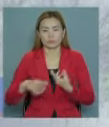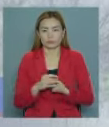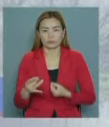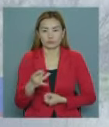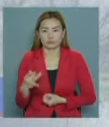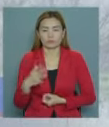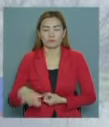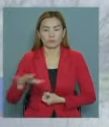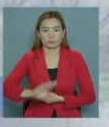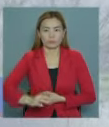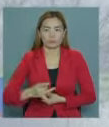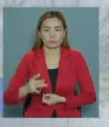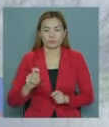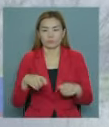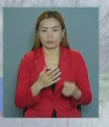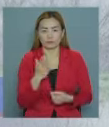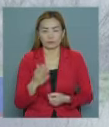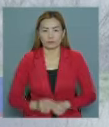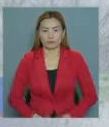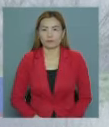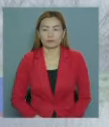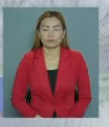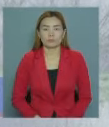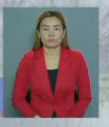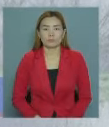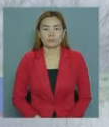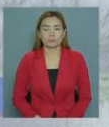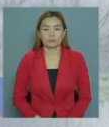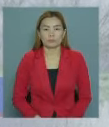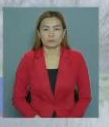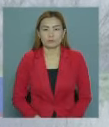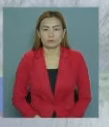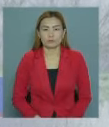ауданда орналасқан мекемелерден тартылмақшы. Сұңқар Көшеков, Индер ауданынан.